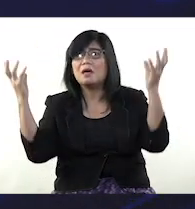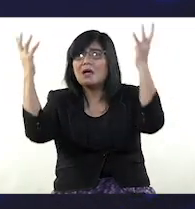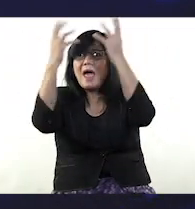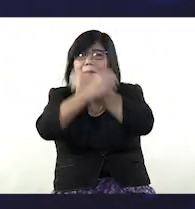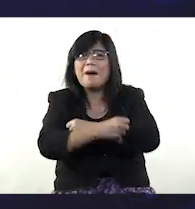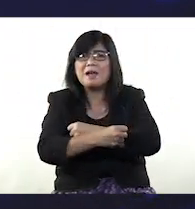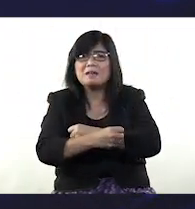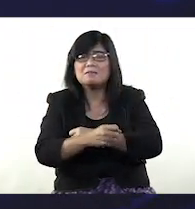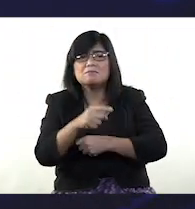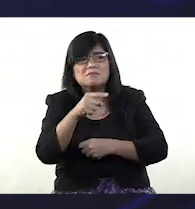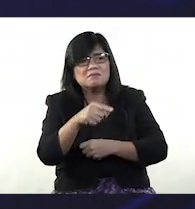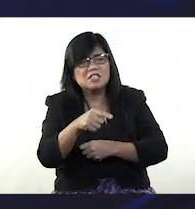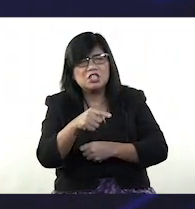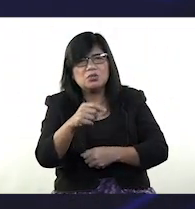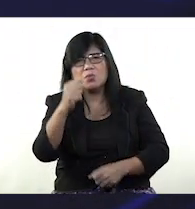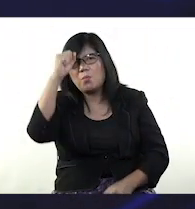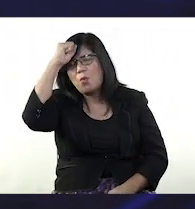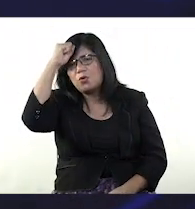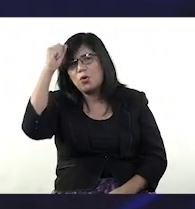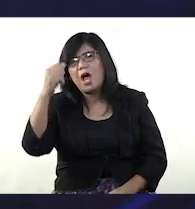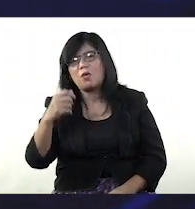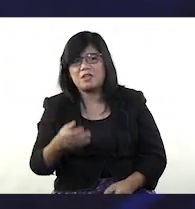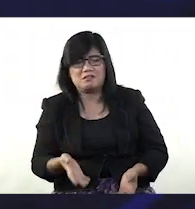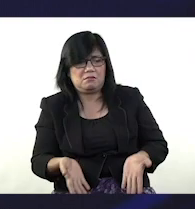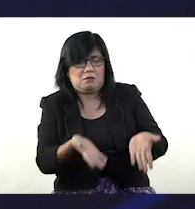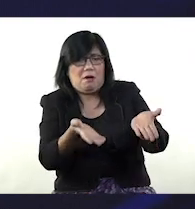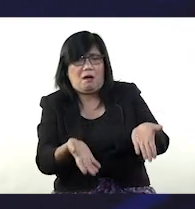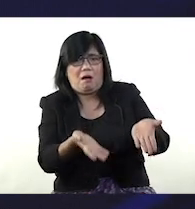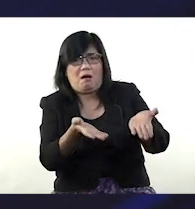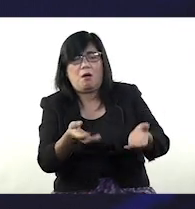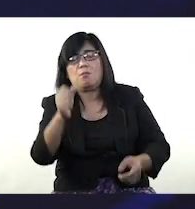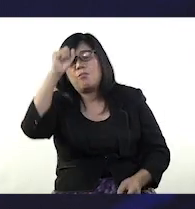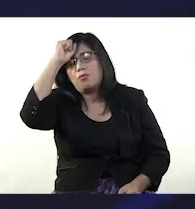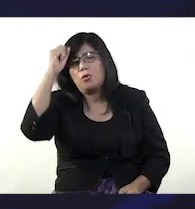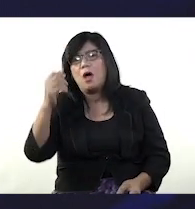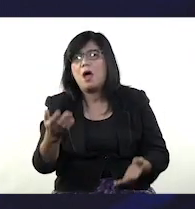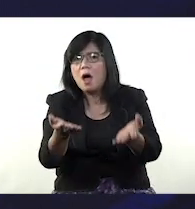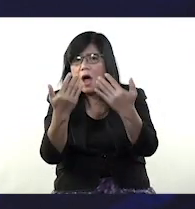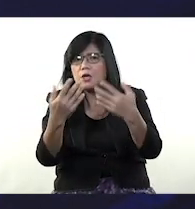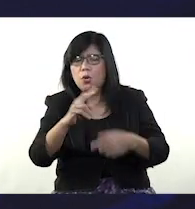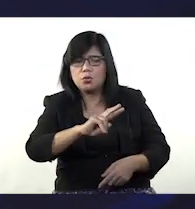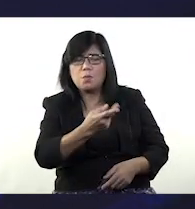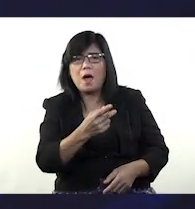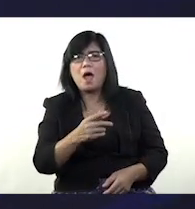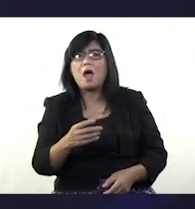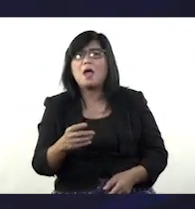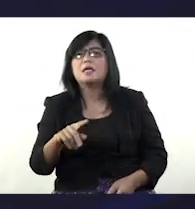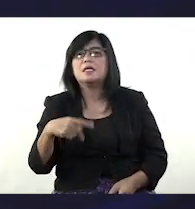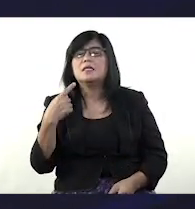hai bodoh kalau kita biarkan itu Hai Mari kita punya visi kota Hai vc